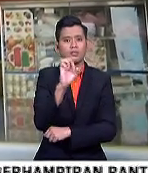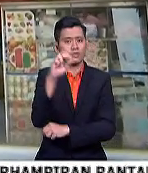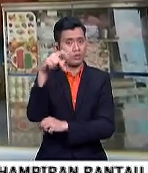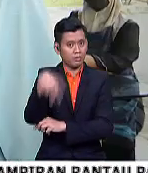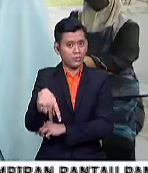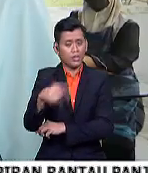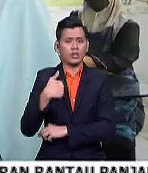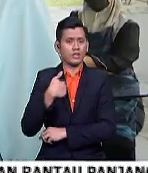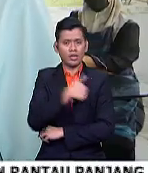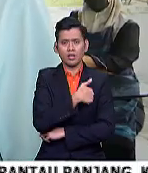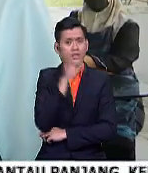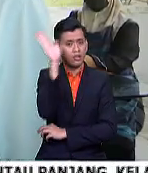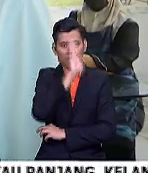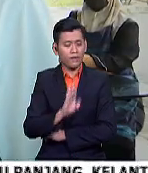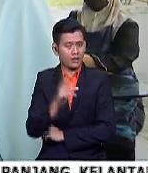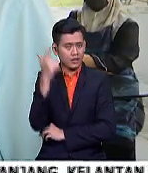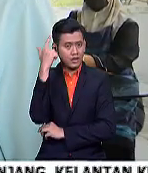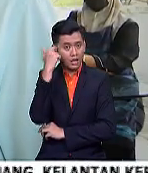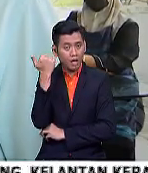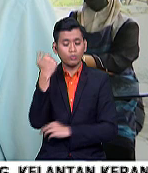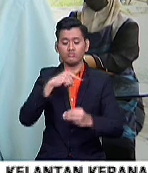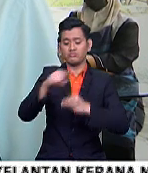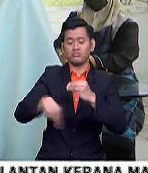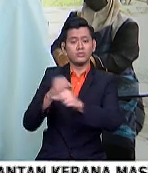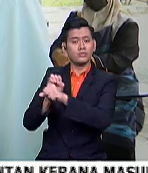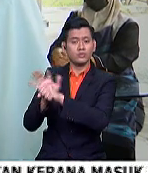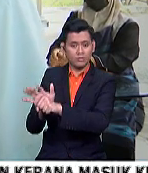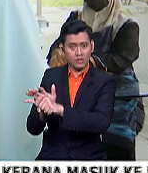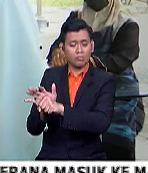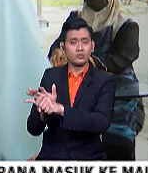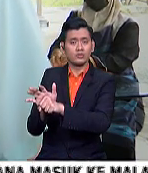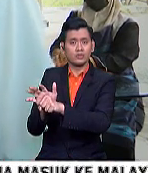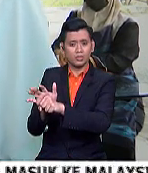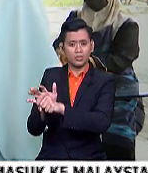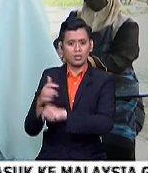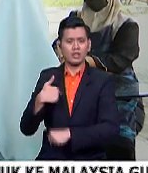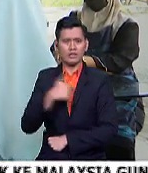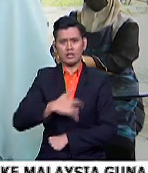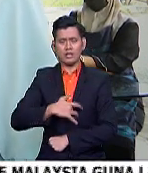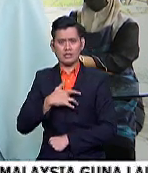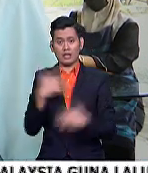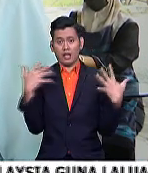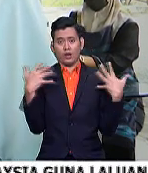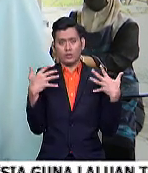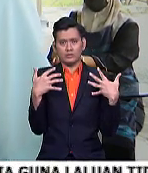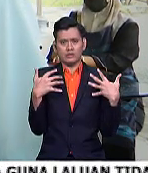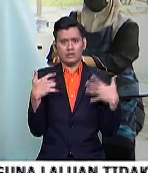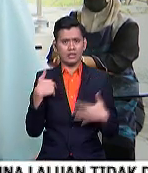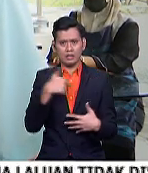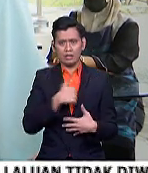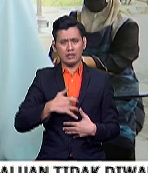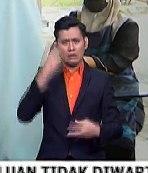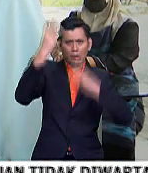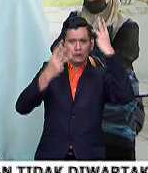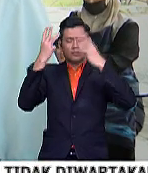kita tak nak dengar, duk dengar pada KL apa semua benar tu kan. Bila main tempat kita, kita jadi satu macam gelabah lah kan. Panik lah benar ni,